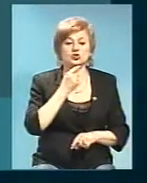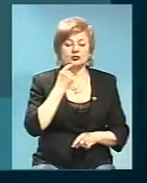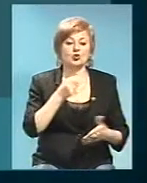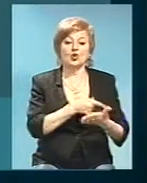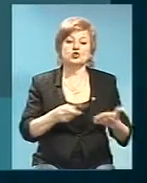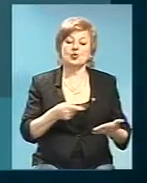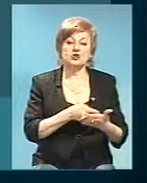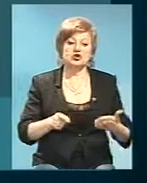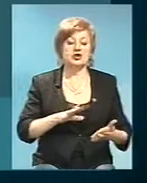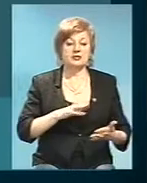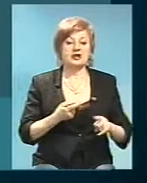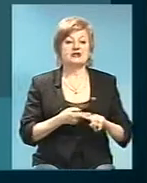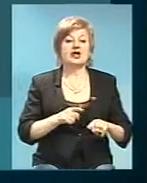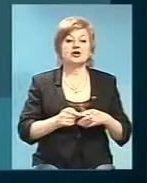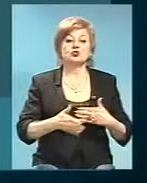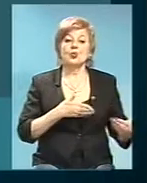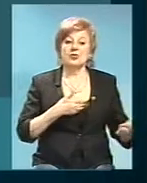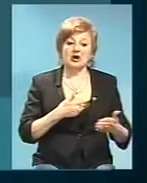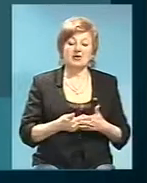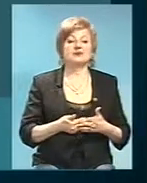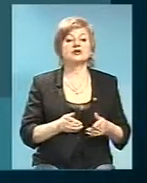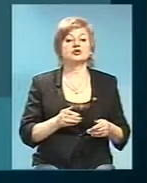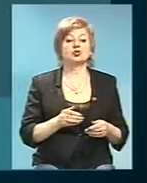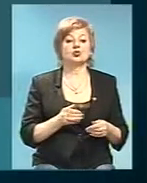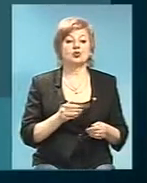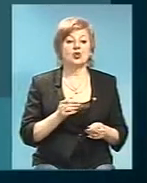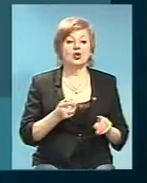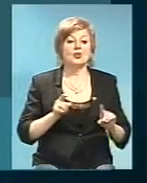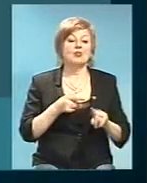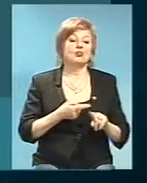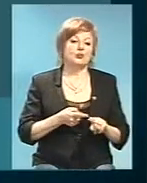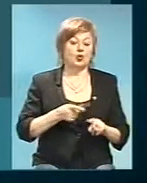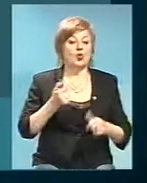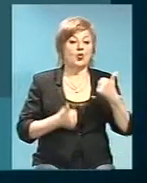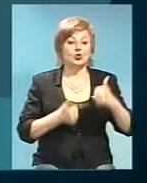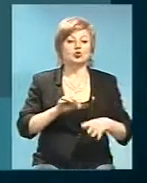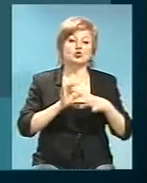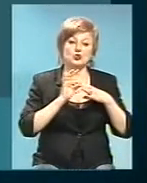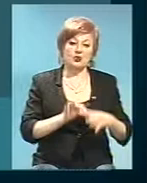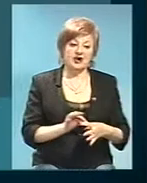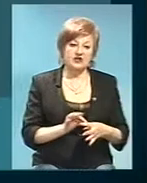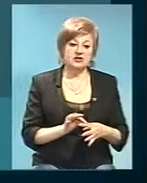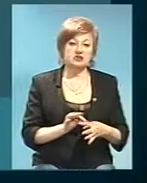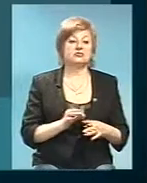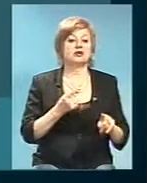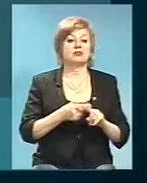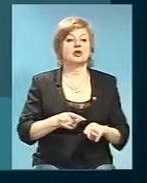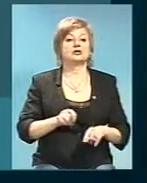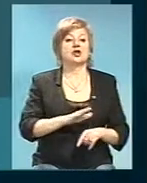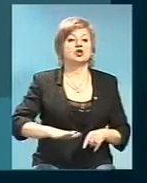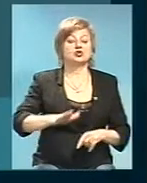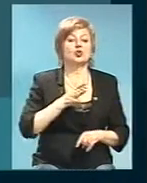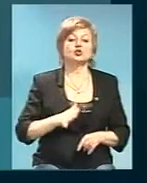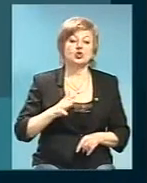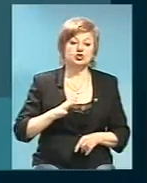на цю практику, що малі діти не можуть проходити конкурсний відбір жодним чином, бо